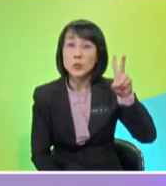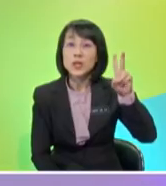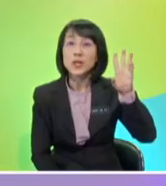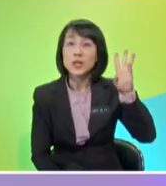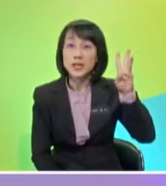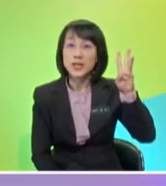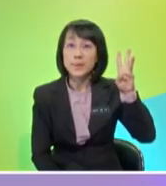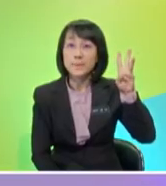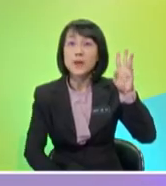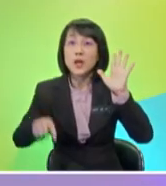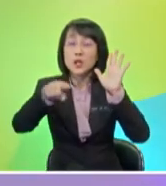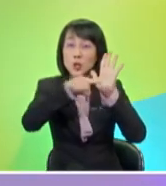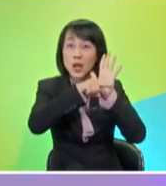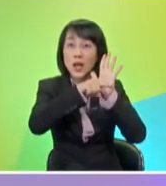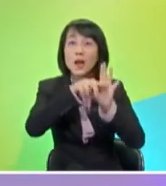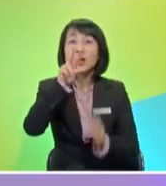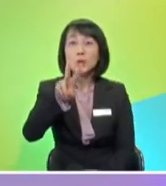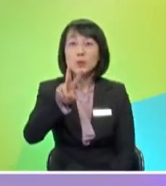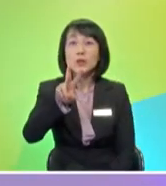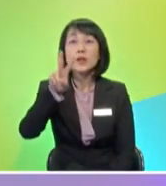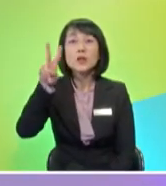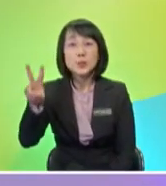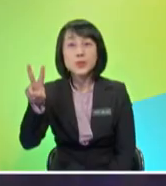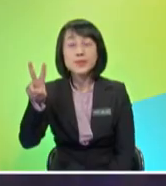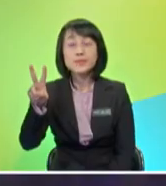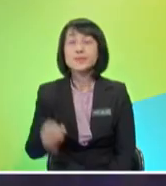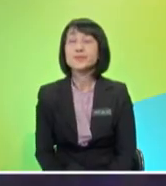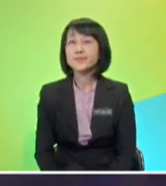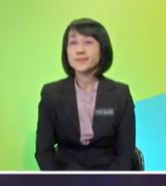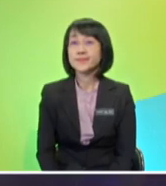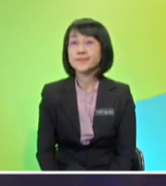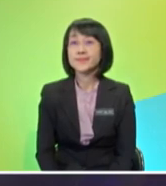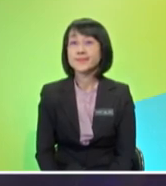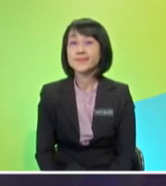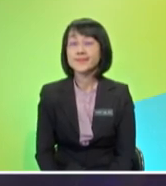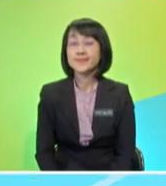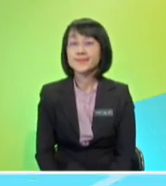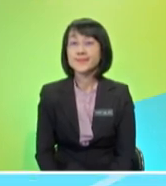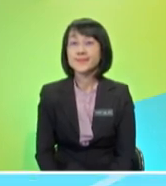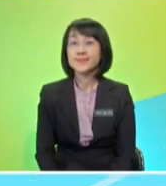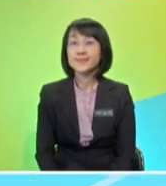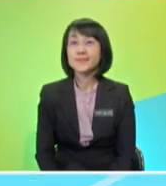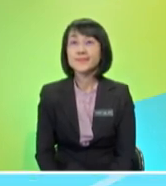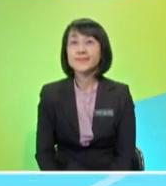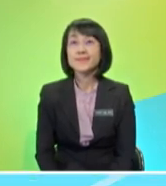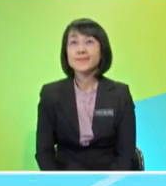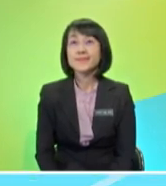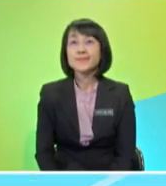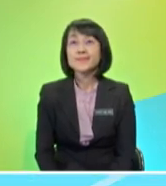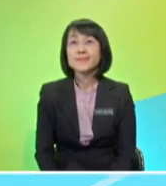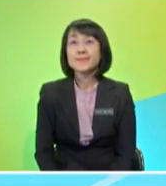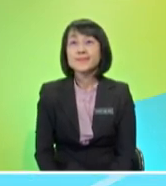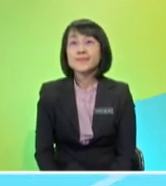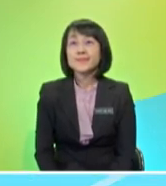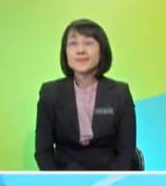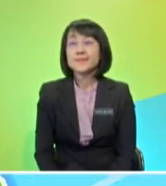tolak 22. Kali ini cikgu tak tunjukkan kad. Cikgu nak uji kemahiran mereka mendengar dengan betul. Okey, baiklah.